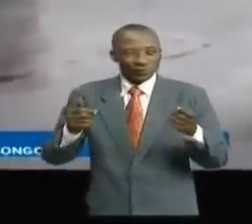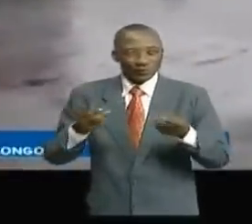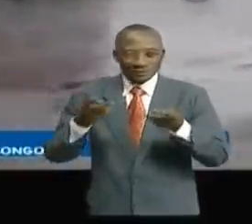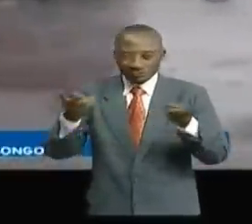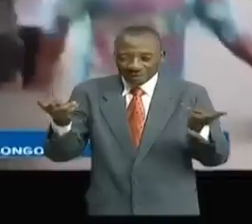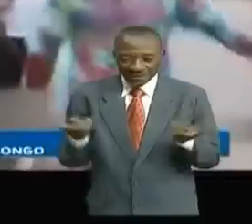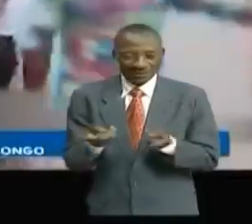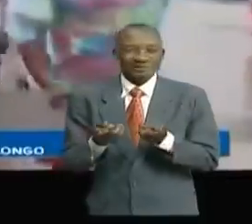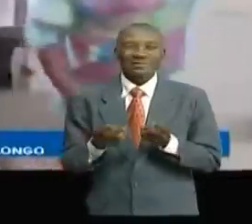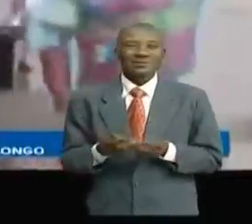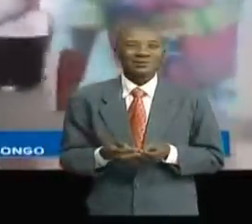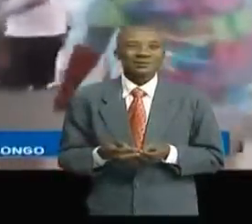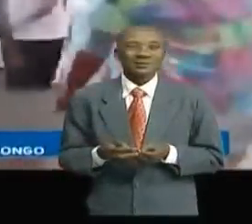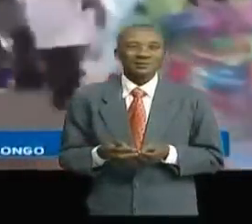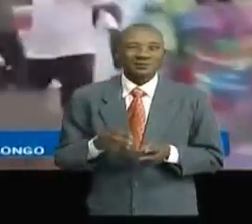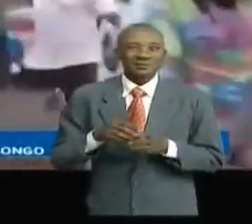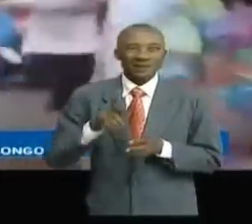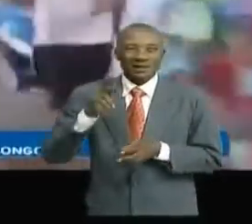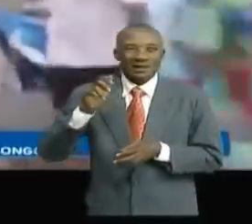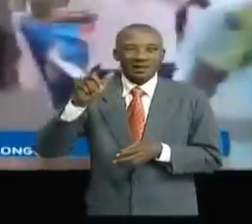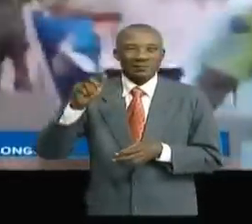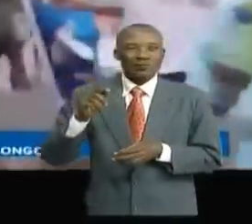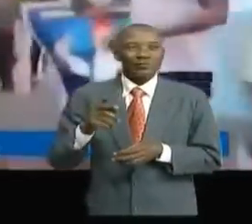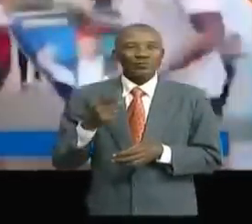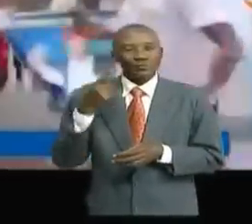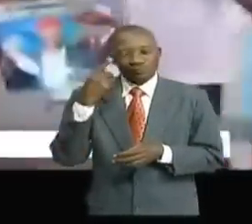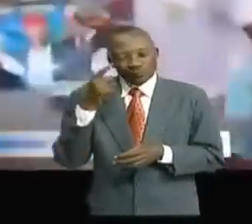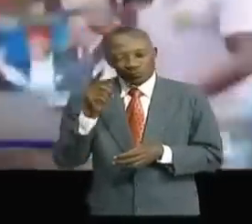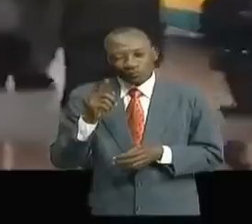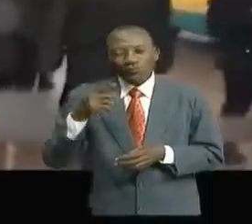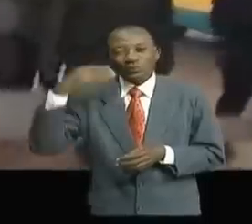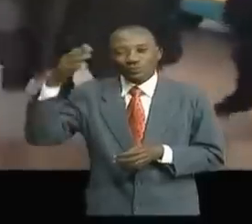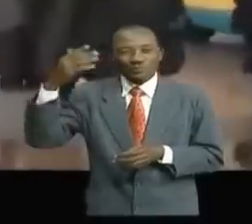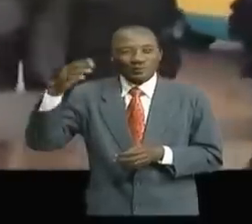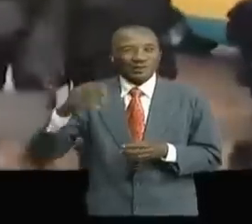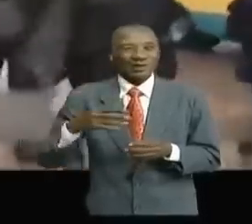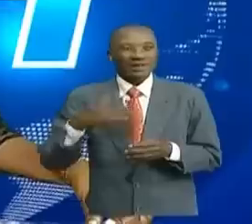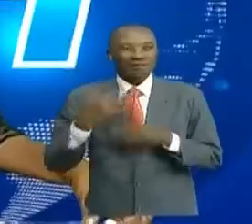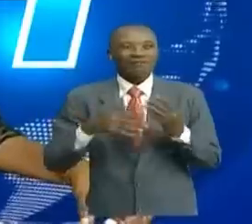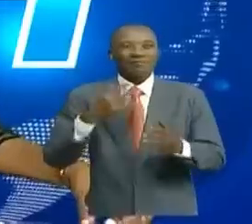cette municipalité avec son célèbre quartier Matongé dit Litonge.